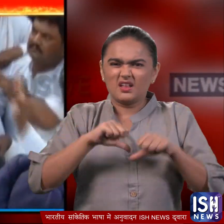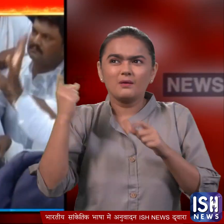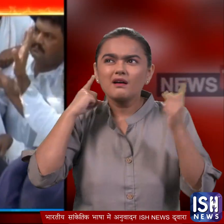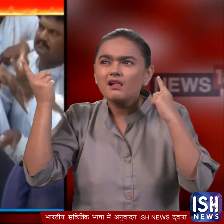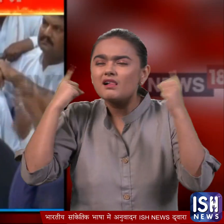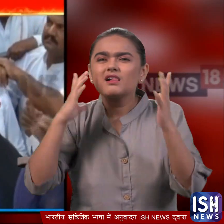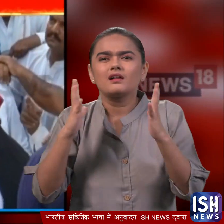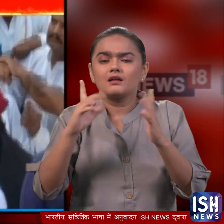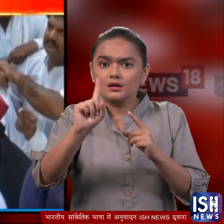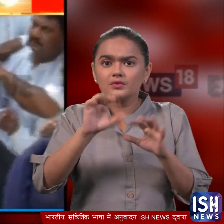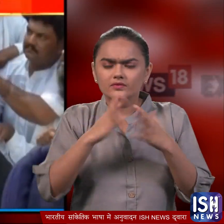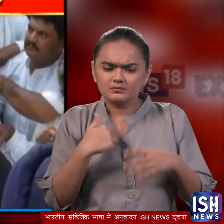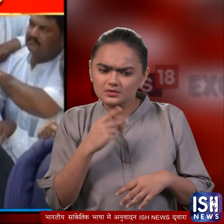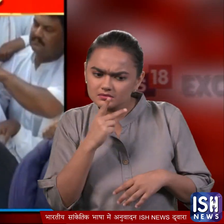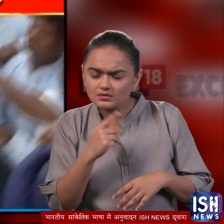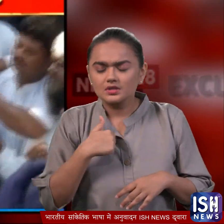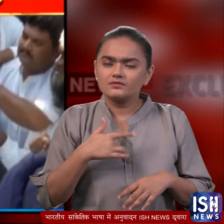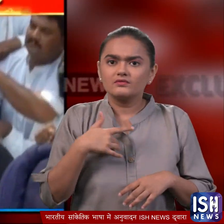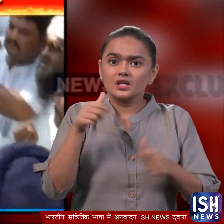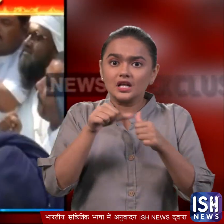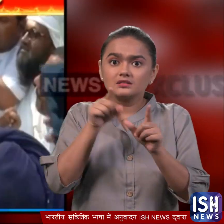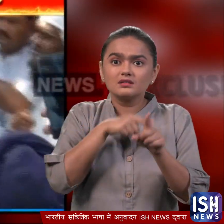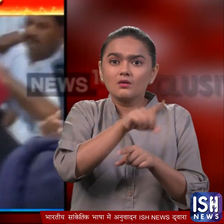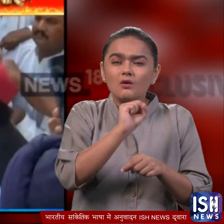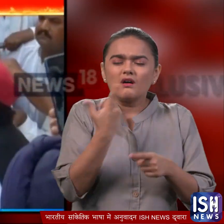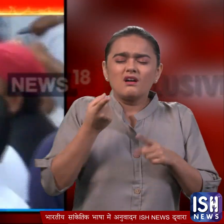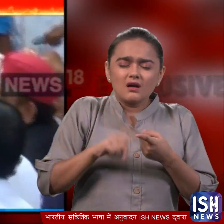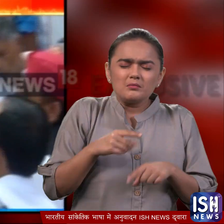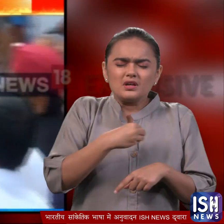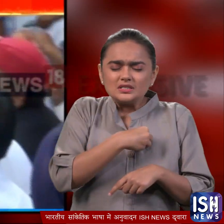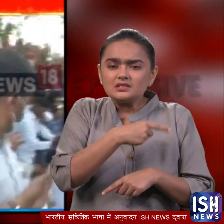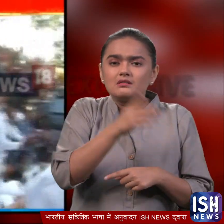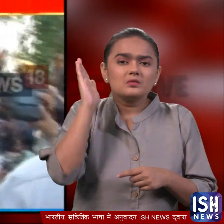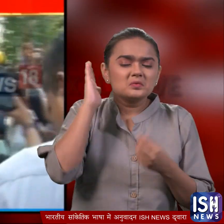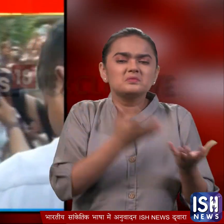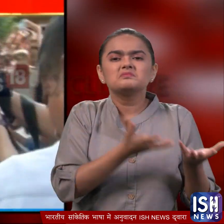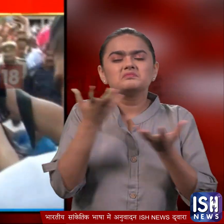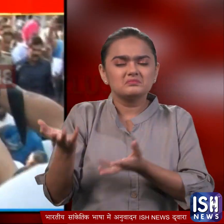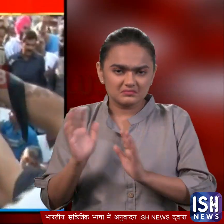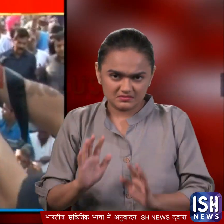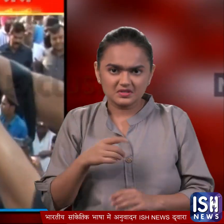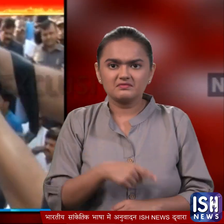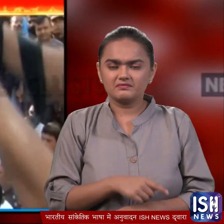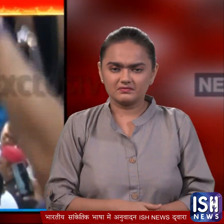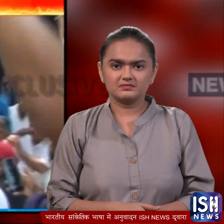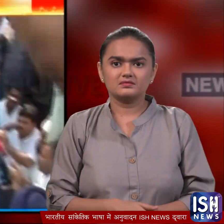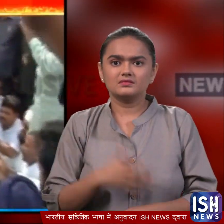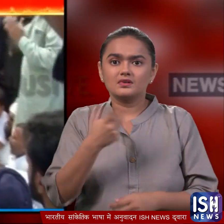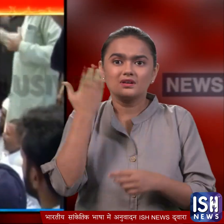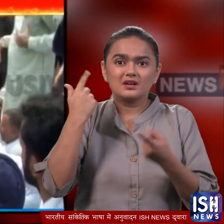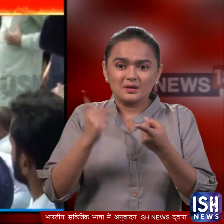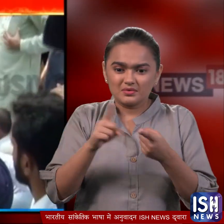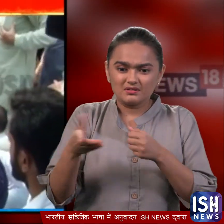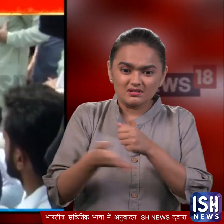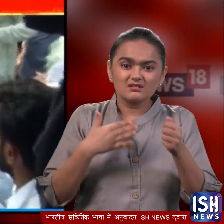रही है, लेकिन पीड़ित परिवार को देखकर ये जरूर लगा कि वो अखिलेश से अपना दुख दर्द बांट रहा है। अखिलेश यादव लखीमपुर हिंसा में मारे